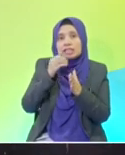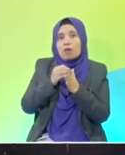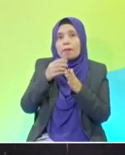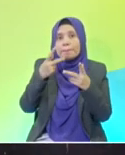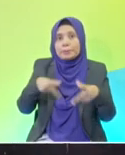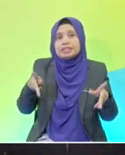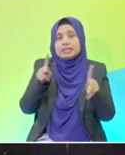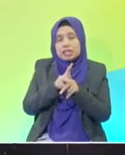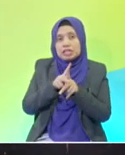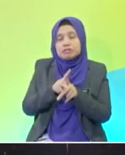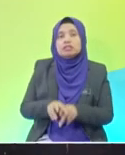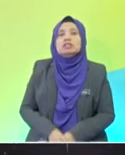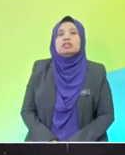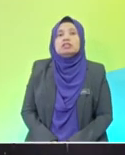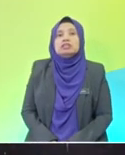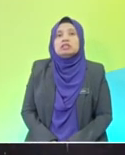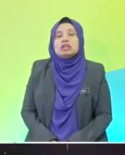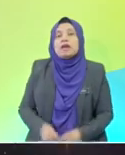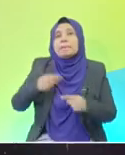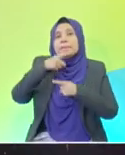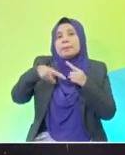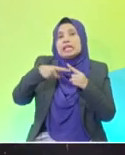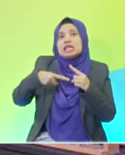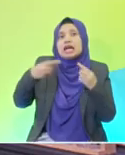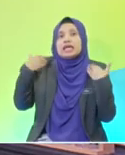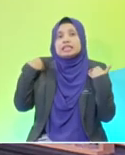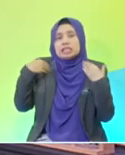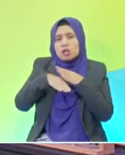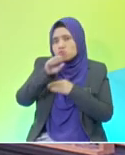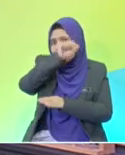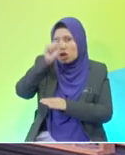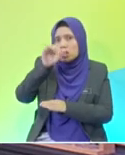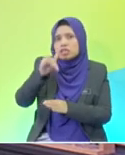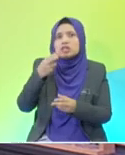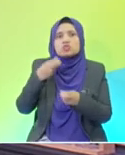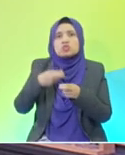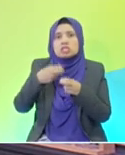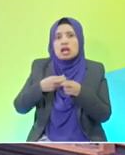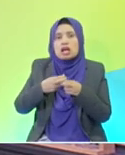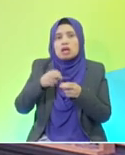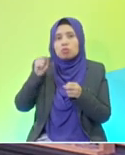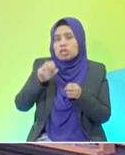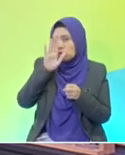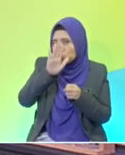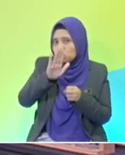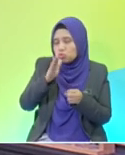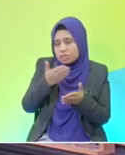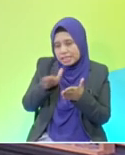dikehendaki oleh soalan so bila berada dalam soal yang suka calon-calon boleh skip